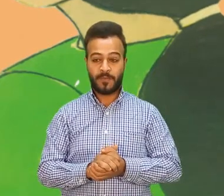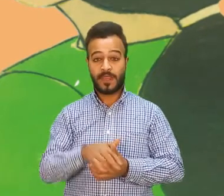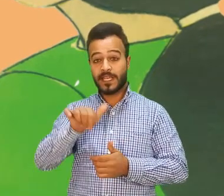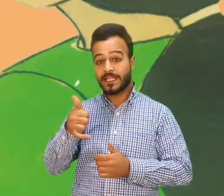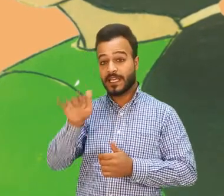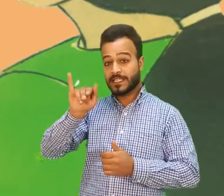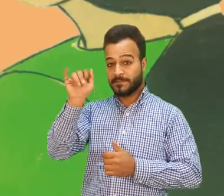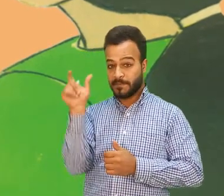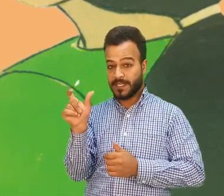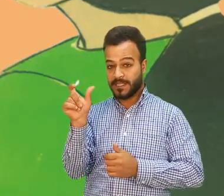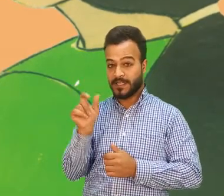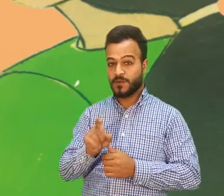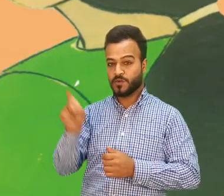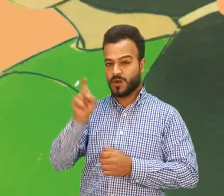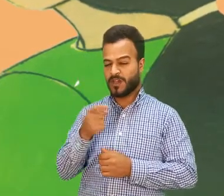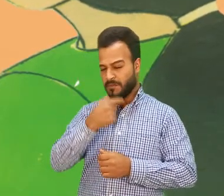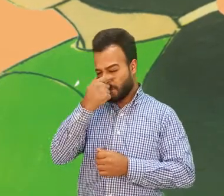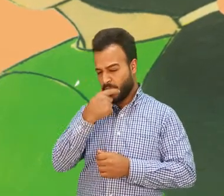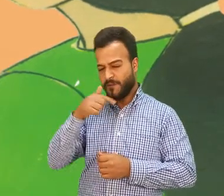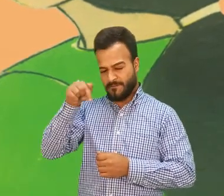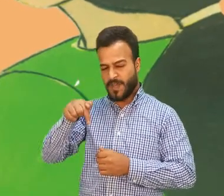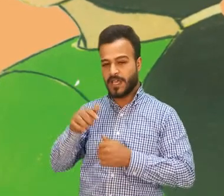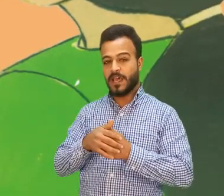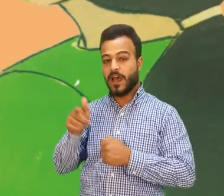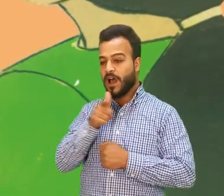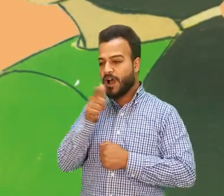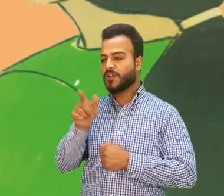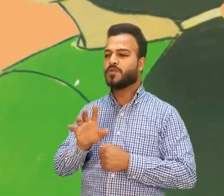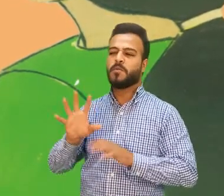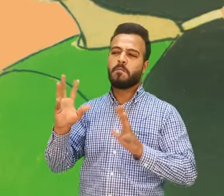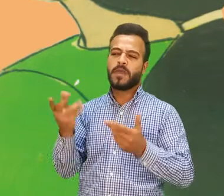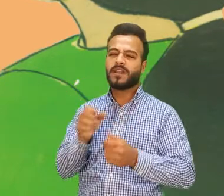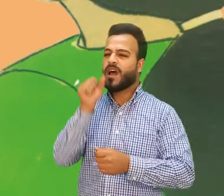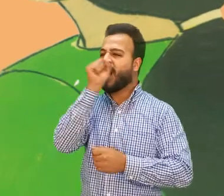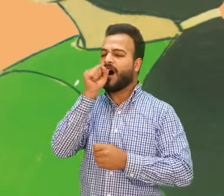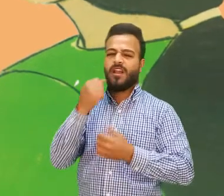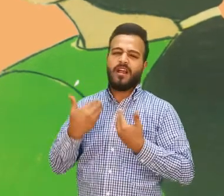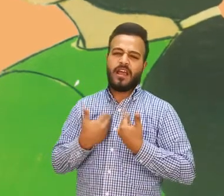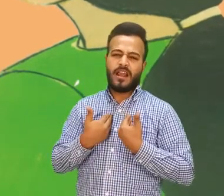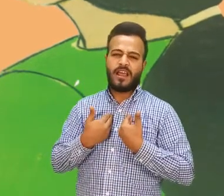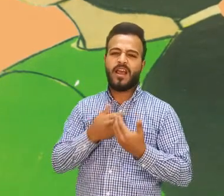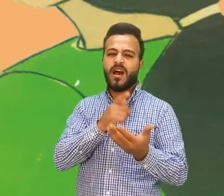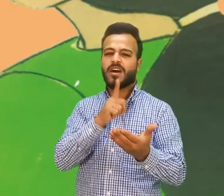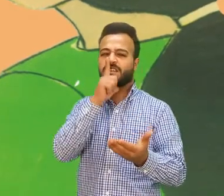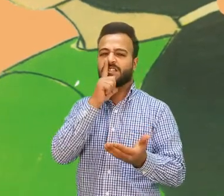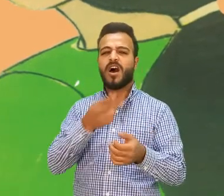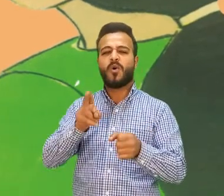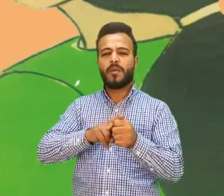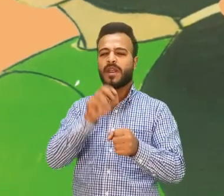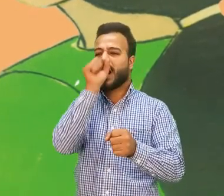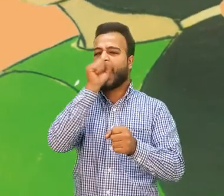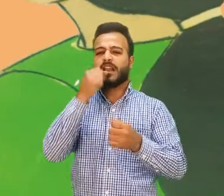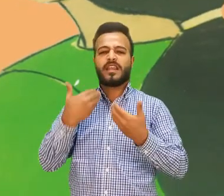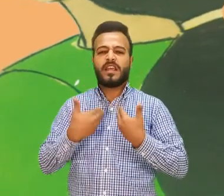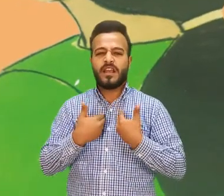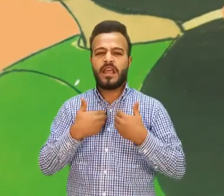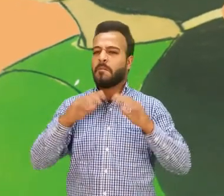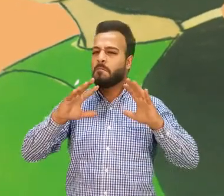سألت ياسمين باكية: من سيقرأ لي قصة؟ ومن سيغني لي كي أنام؟